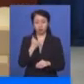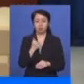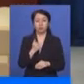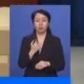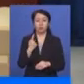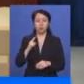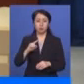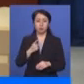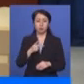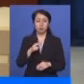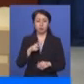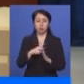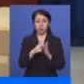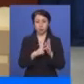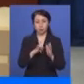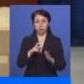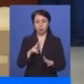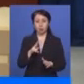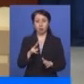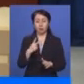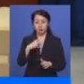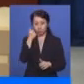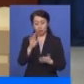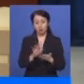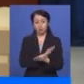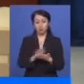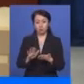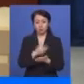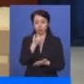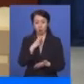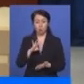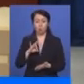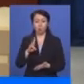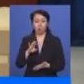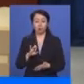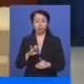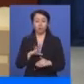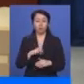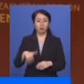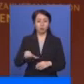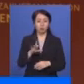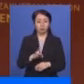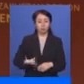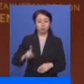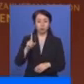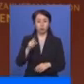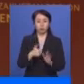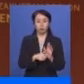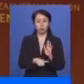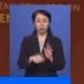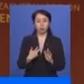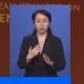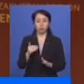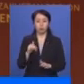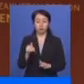с 1 января по 17 июля 2020 года бесплатные лекарства при ОРВИ и пневмонии получили в целом по республике 165 тысяч